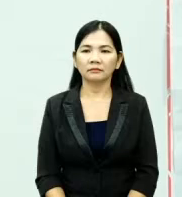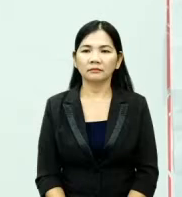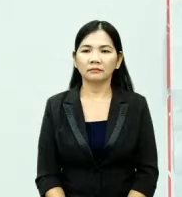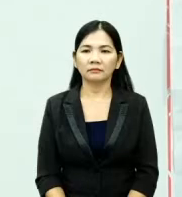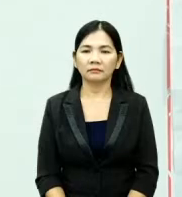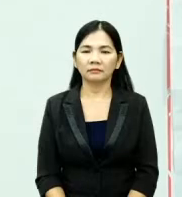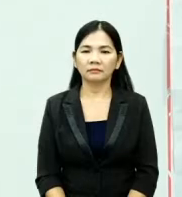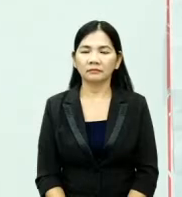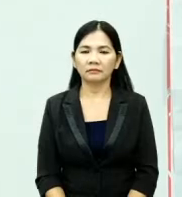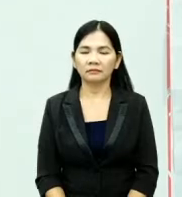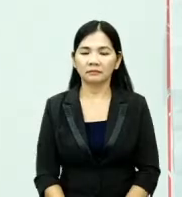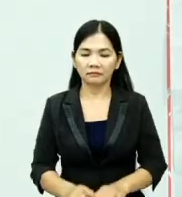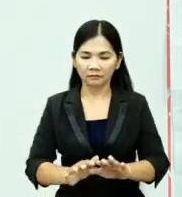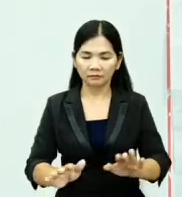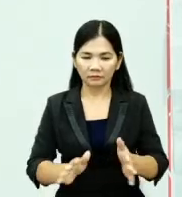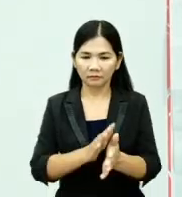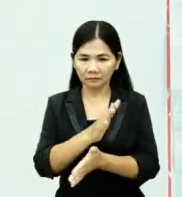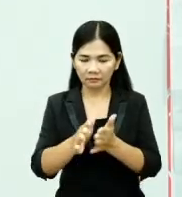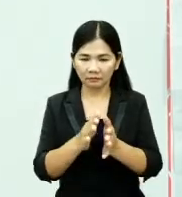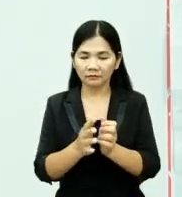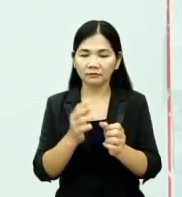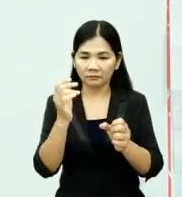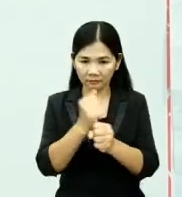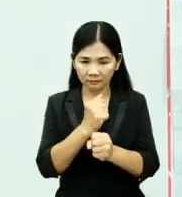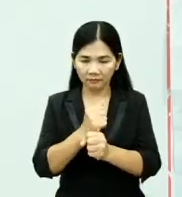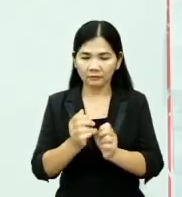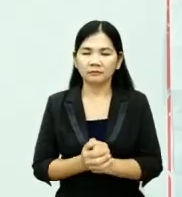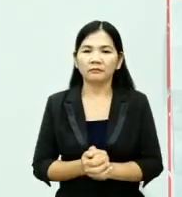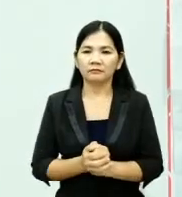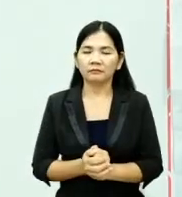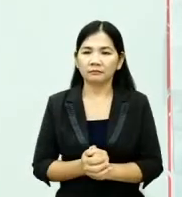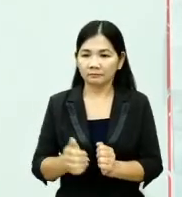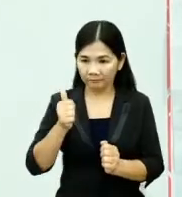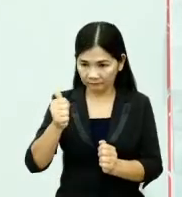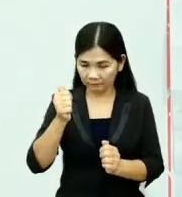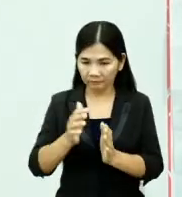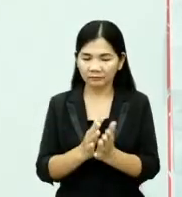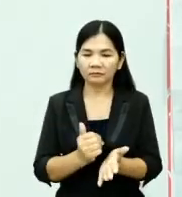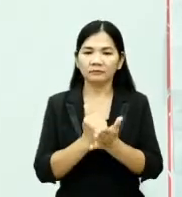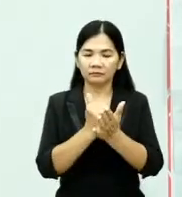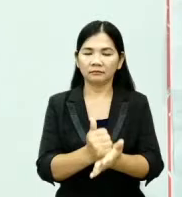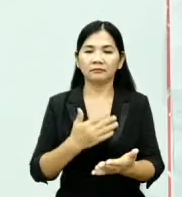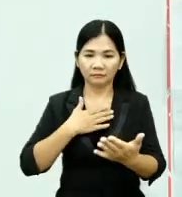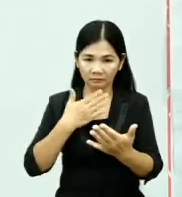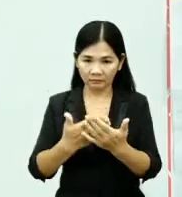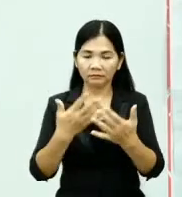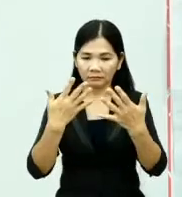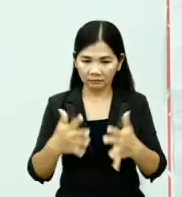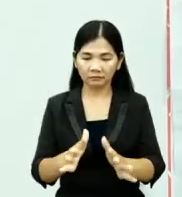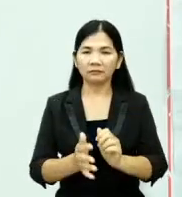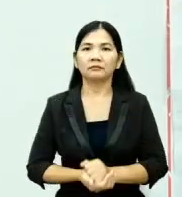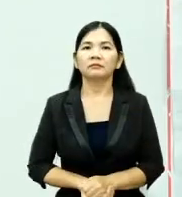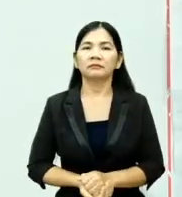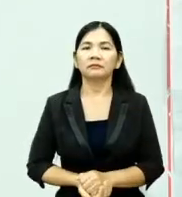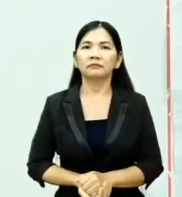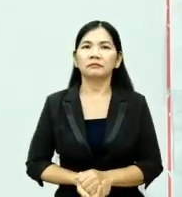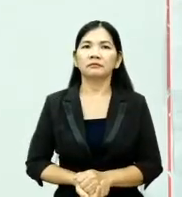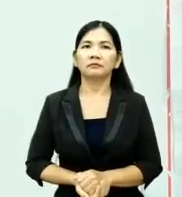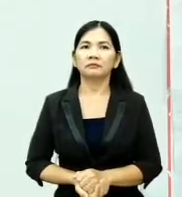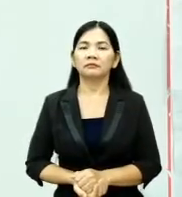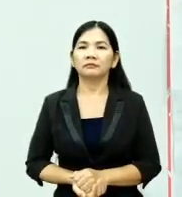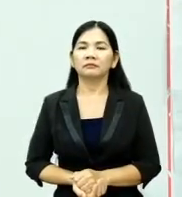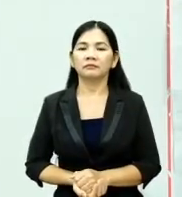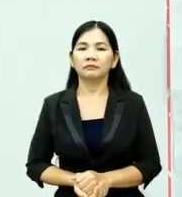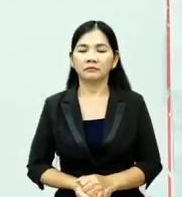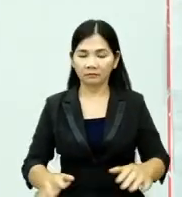chà nè kru kết tha con đọc bố ca đọc bà nè kru bàn bằng cách lập bác chứ môi nâng bị tọc xin ông ní rồi rồi hai mình thấy con chà